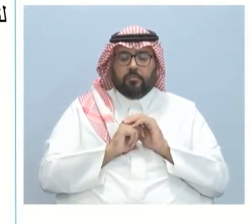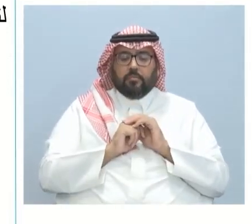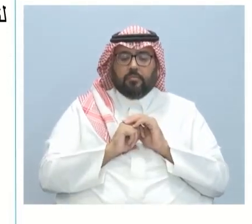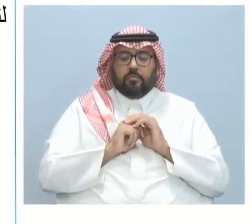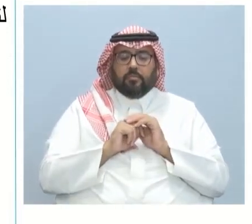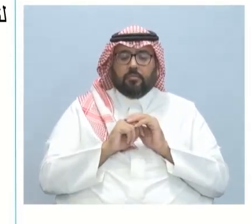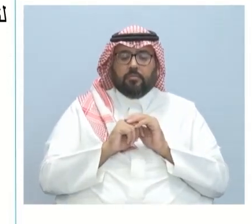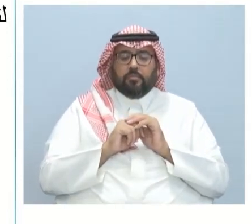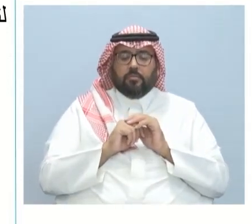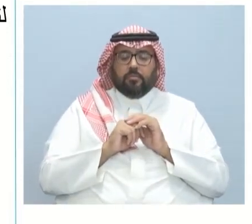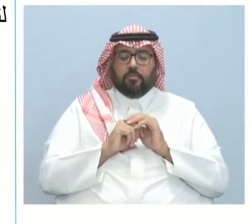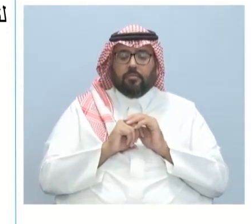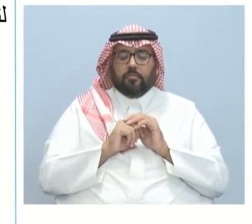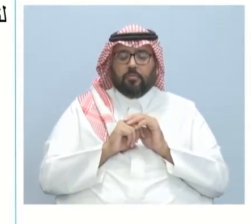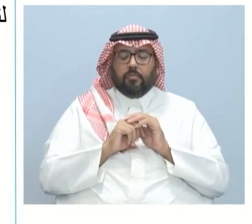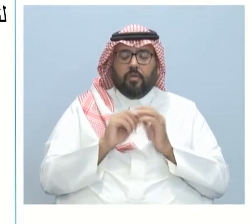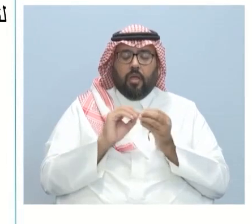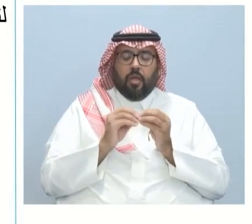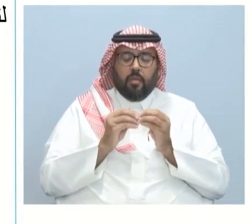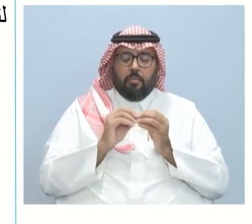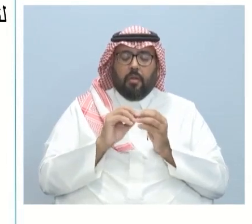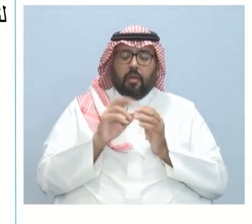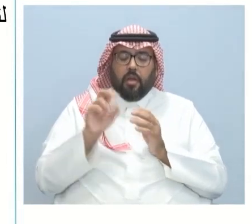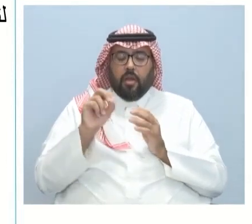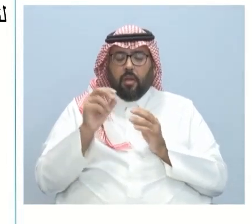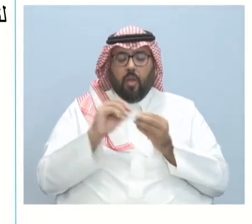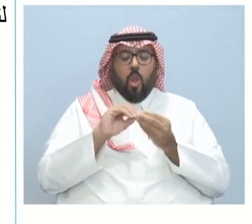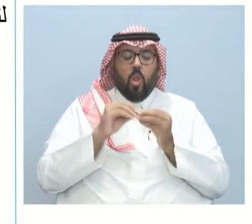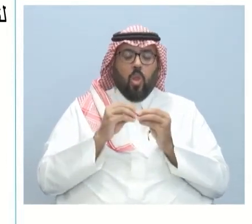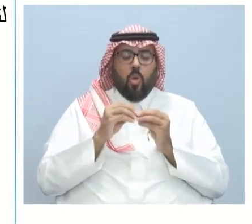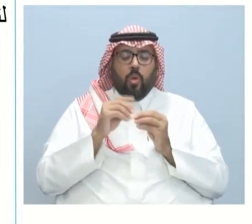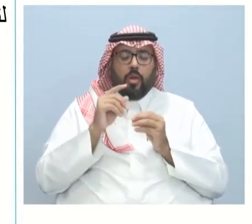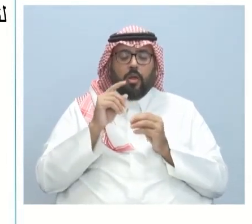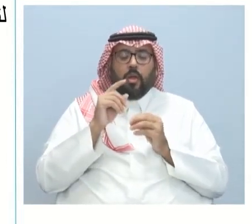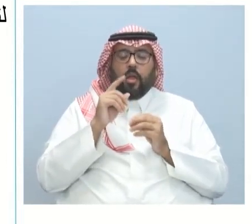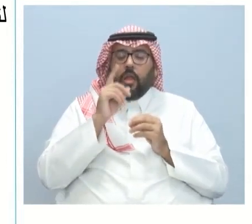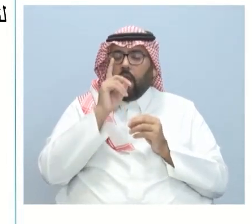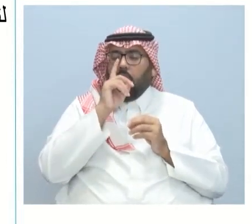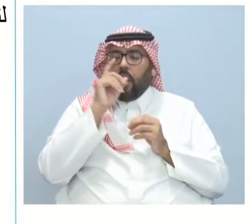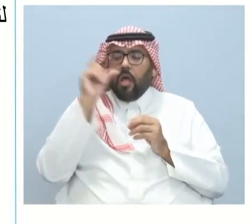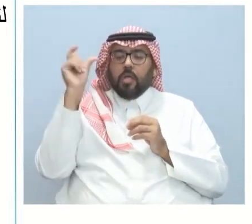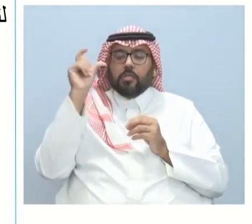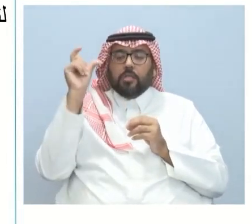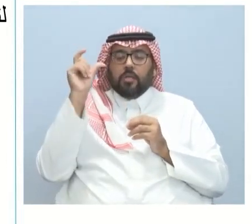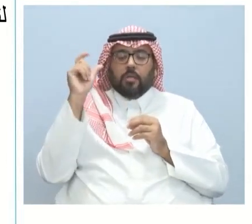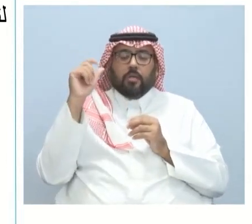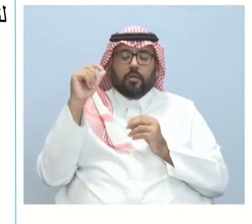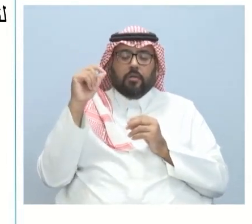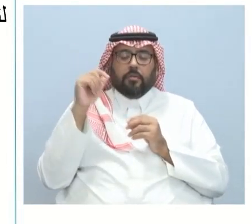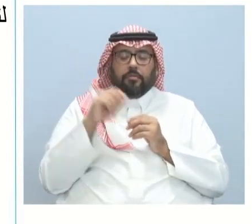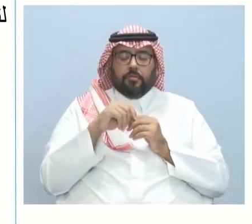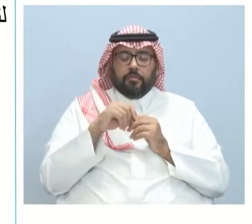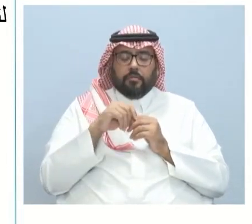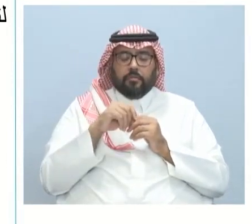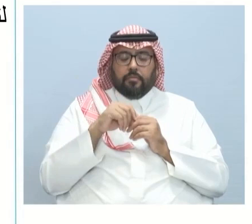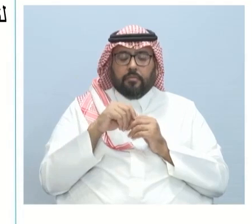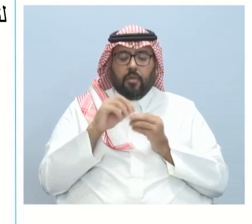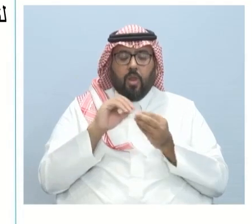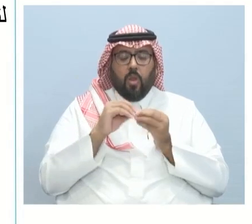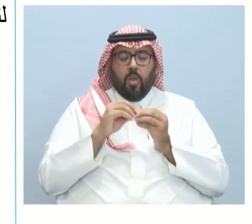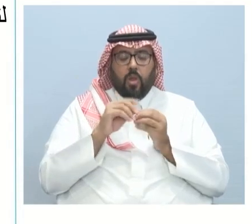يمكن استخدام لبنه اضبط القلم على اللون لتغيير لون القلم وايضا هي تاتي باللون